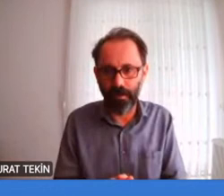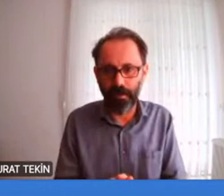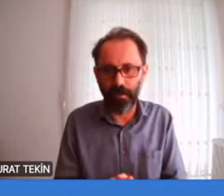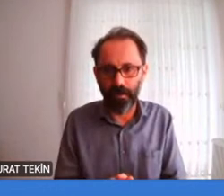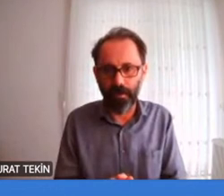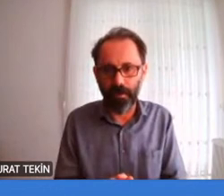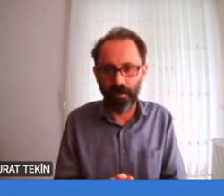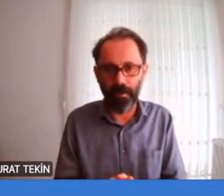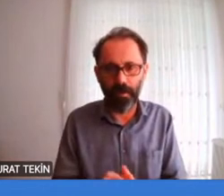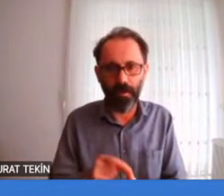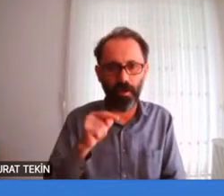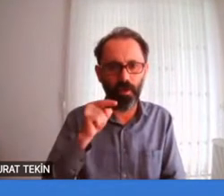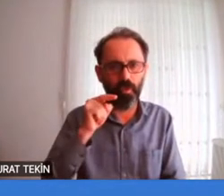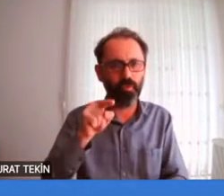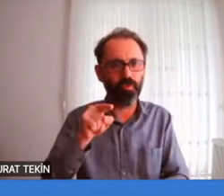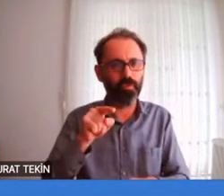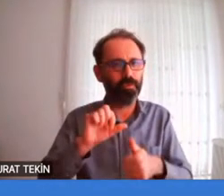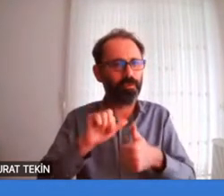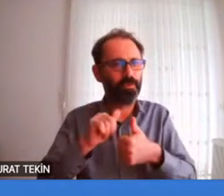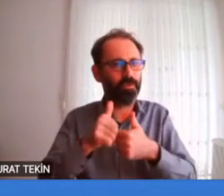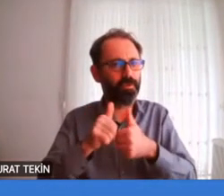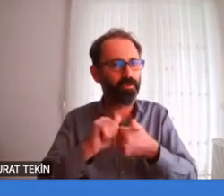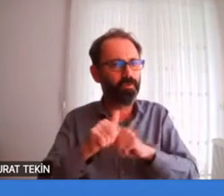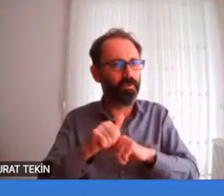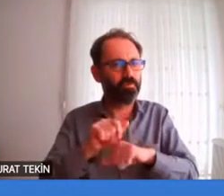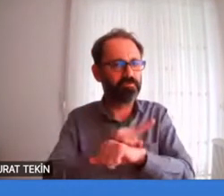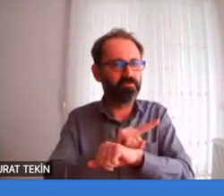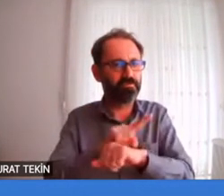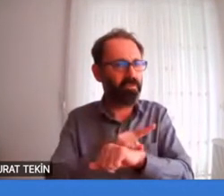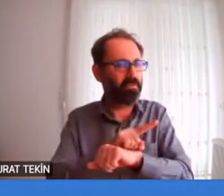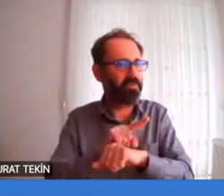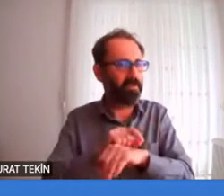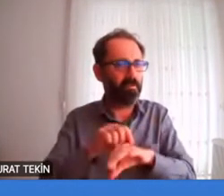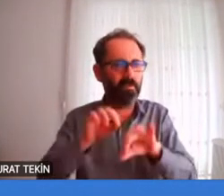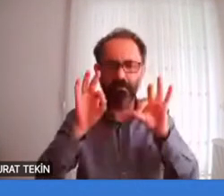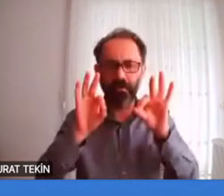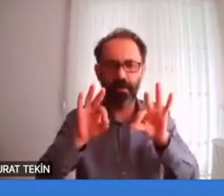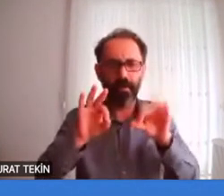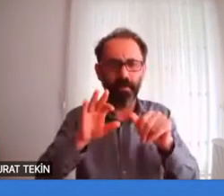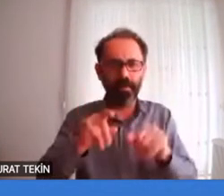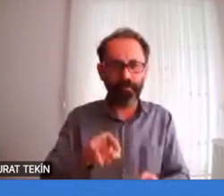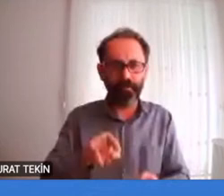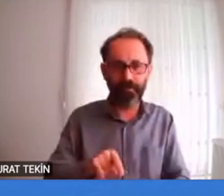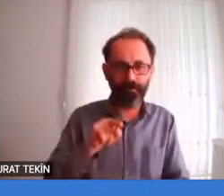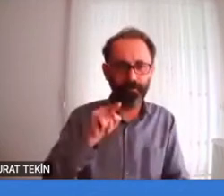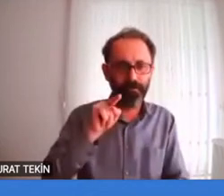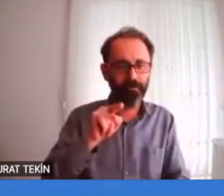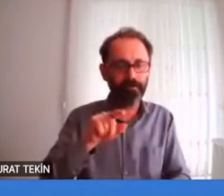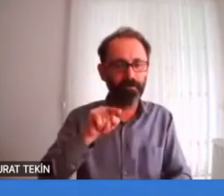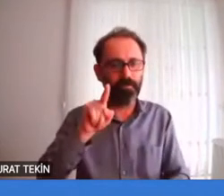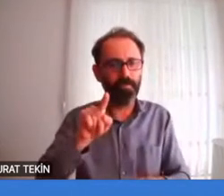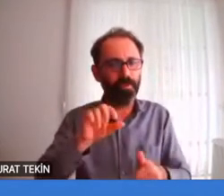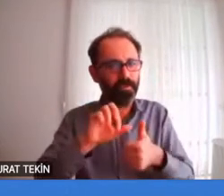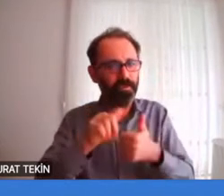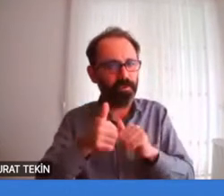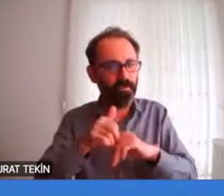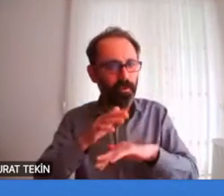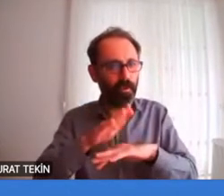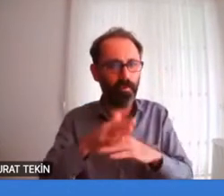Açıkçası bu süreçle ilgili bir şey. Yani biz sadece sonucu görüyoruz ama siz neler yaşıyorsunuz? Tabii bunları da bilmek